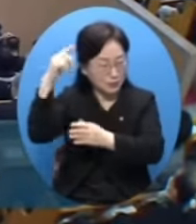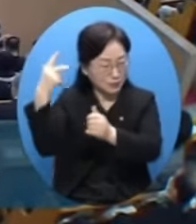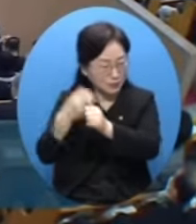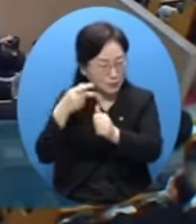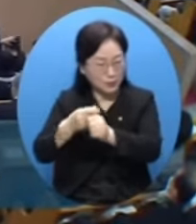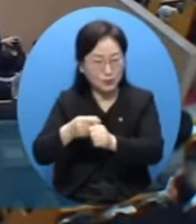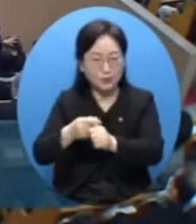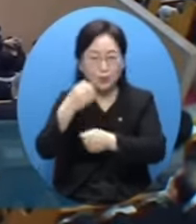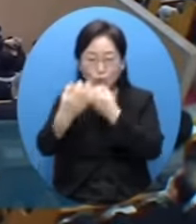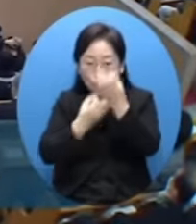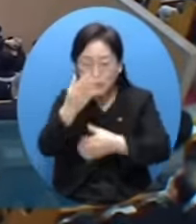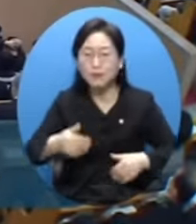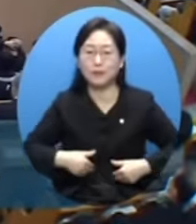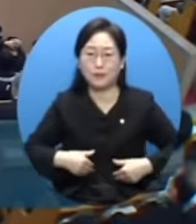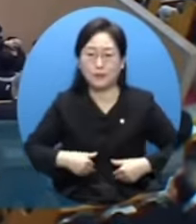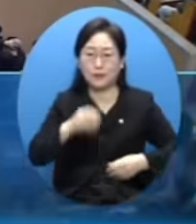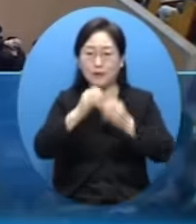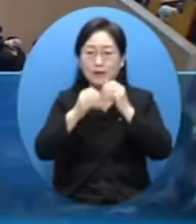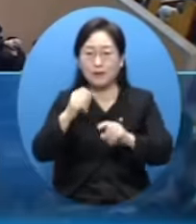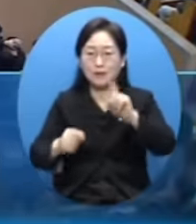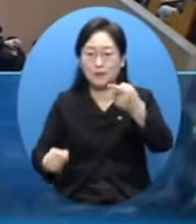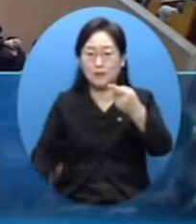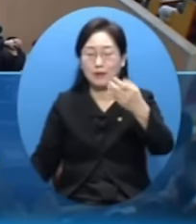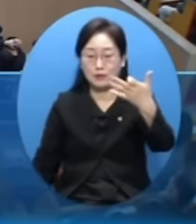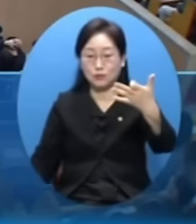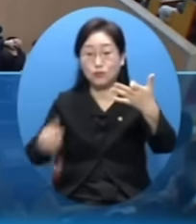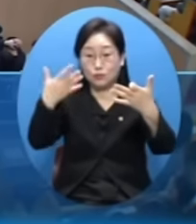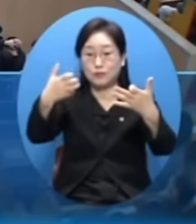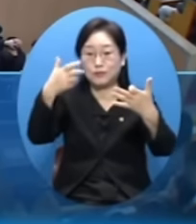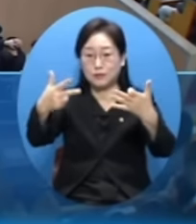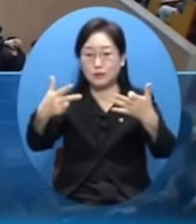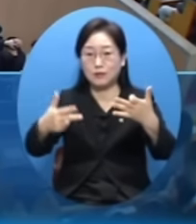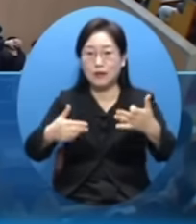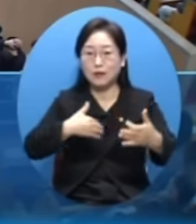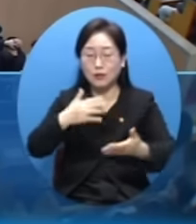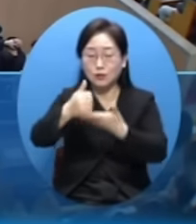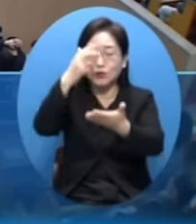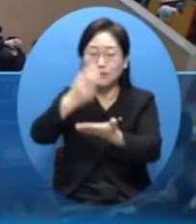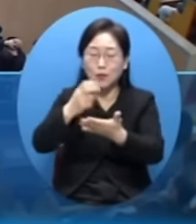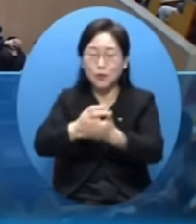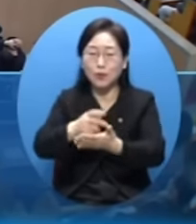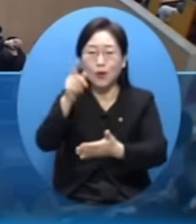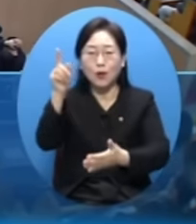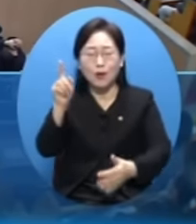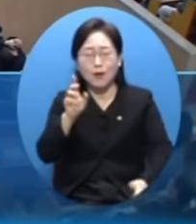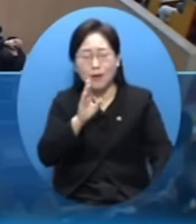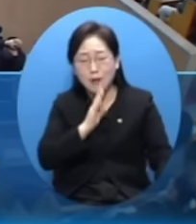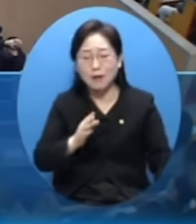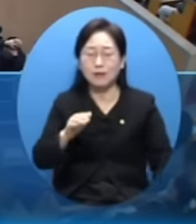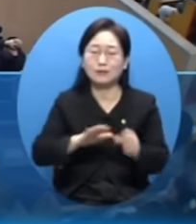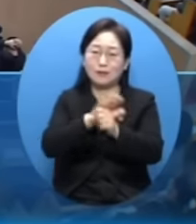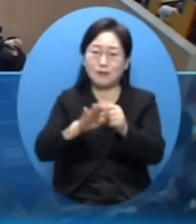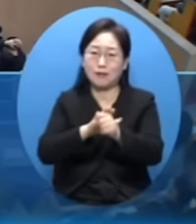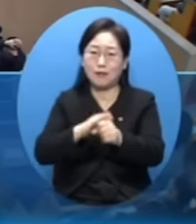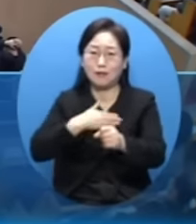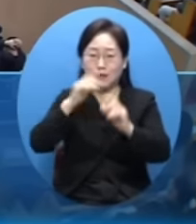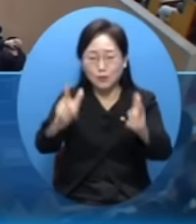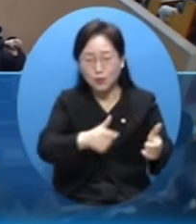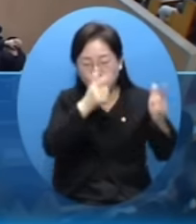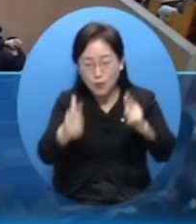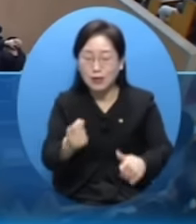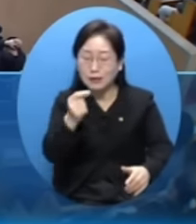고백해야 되는 것입니다 시편 119편 9절입니다 내가 주의 법을 어찌 그리 사랑하는지요 내가 그것을 종일 작은